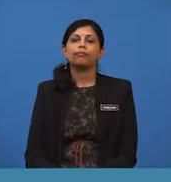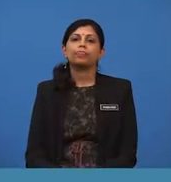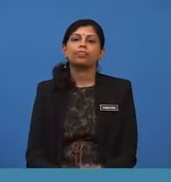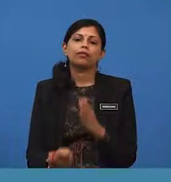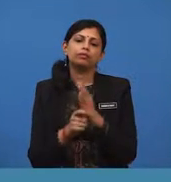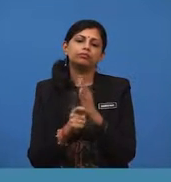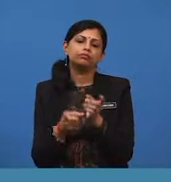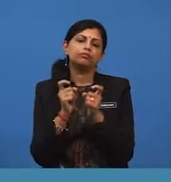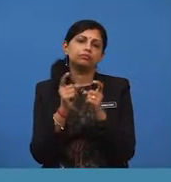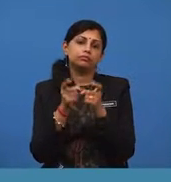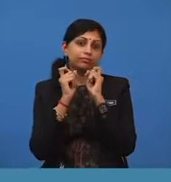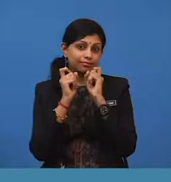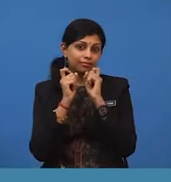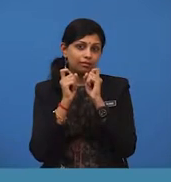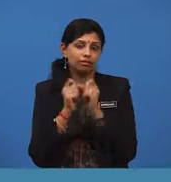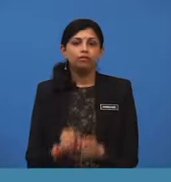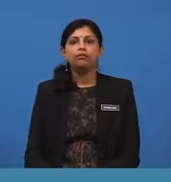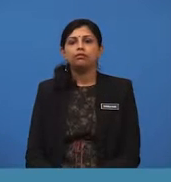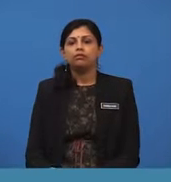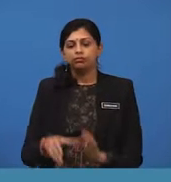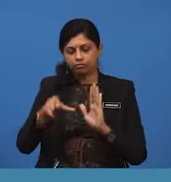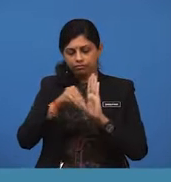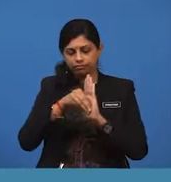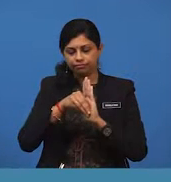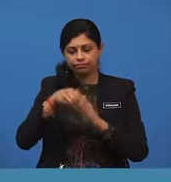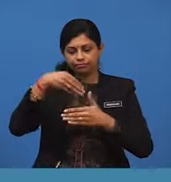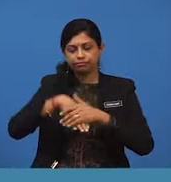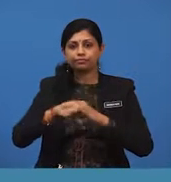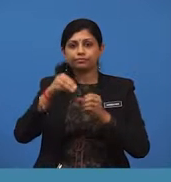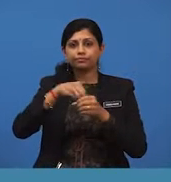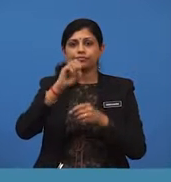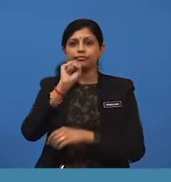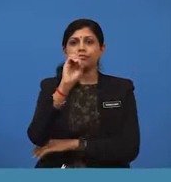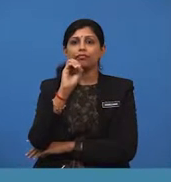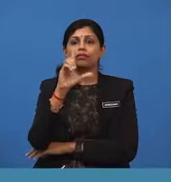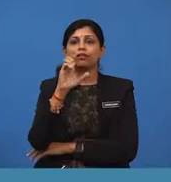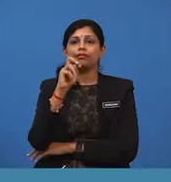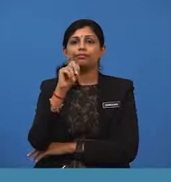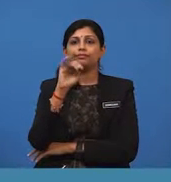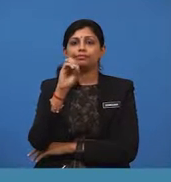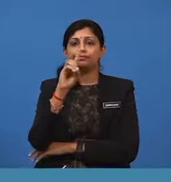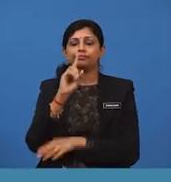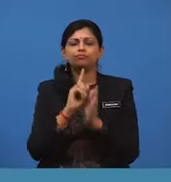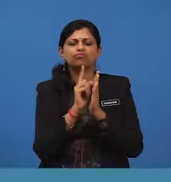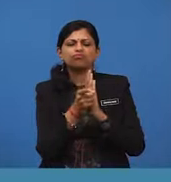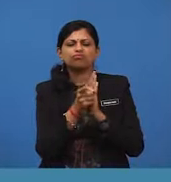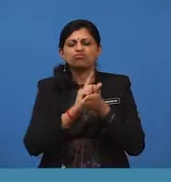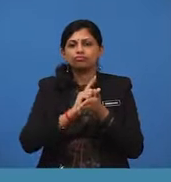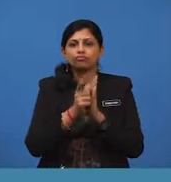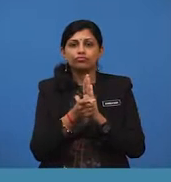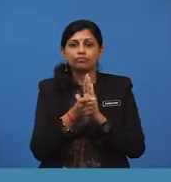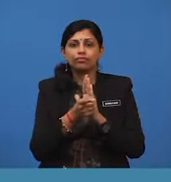Apabila magnet dimasukkan ke dalam solenoid dengan pantas, sudut pesongan seketika